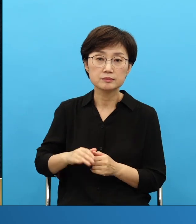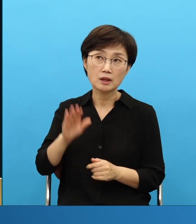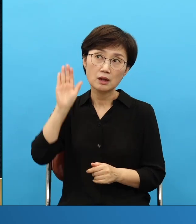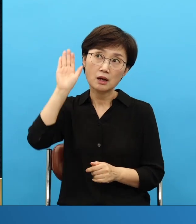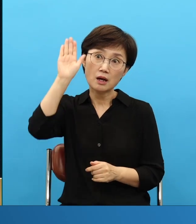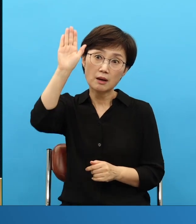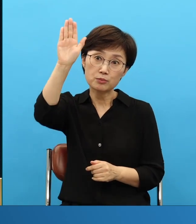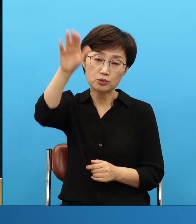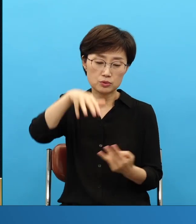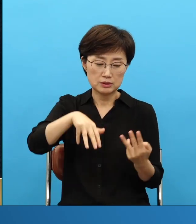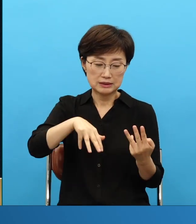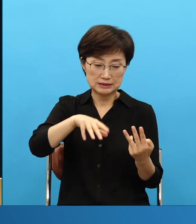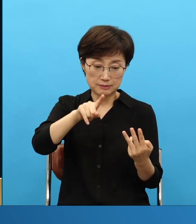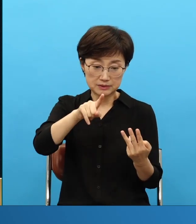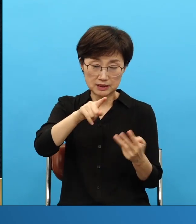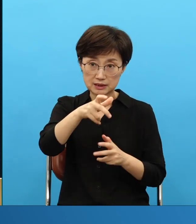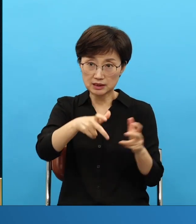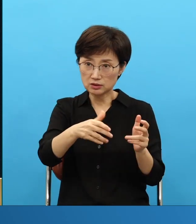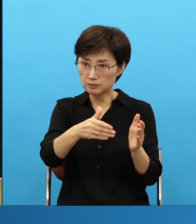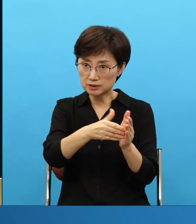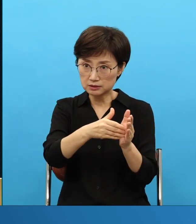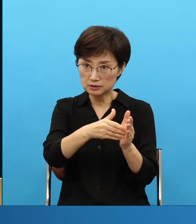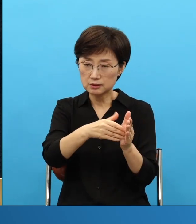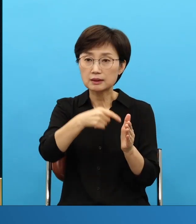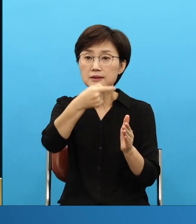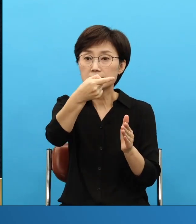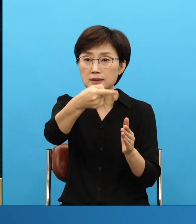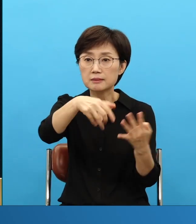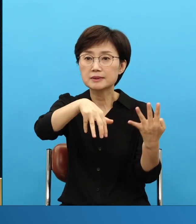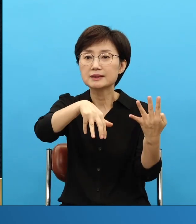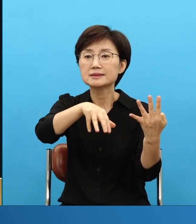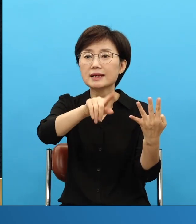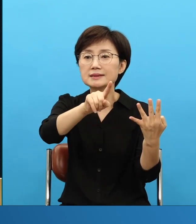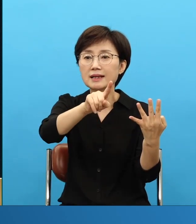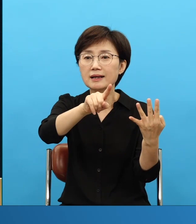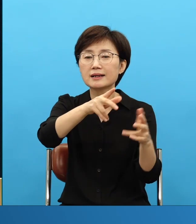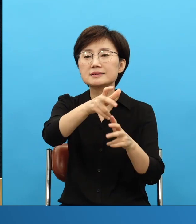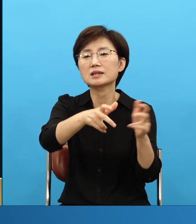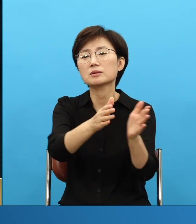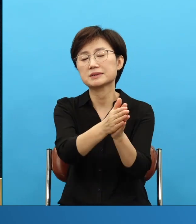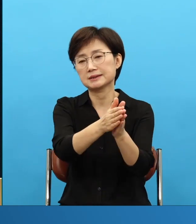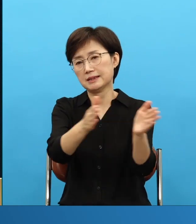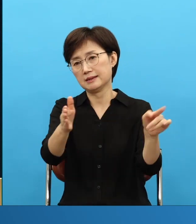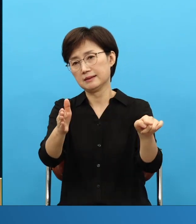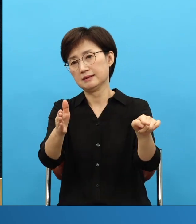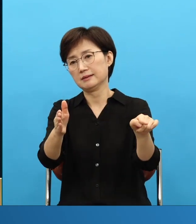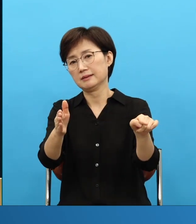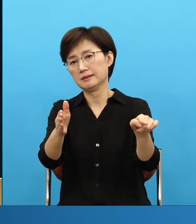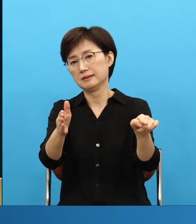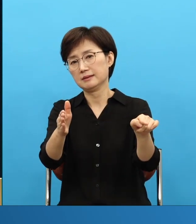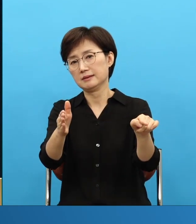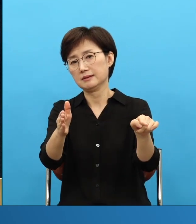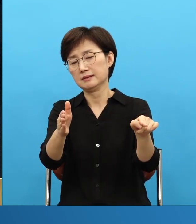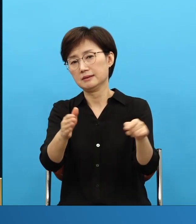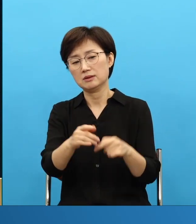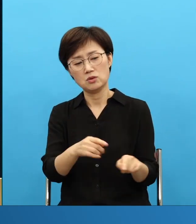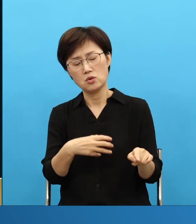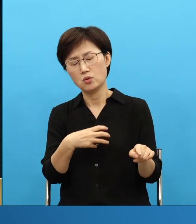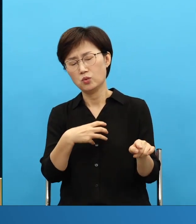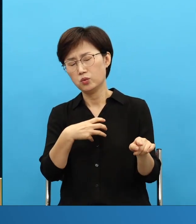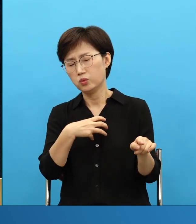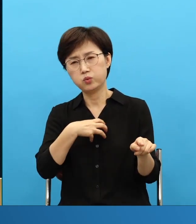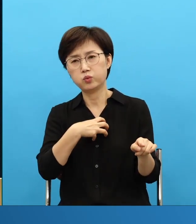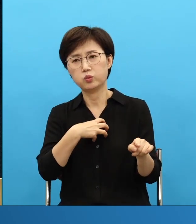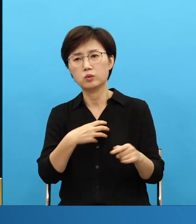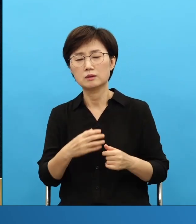3차 4차 산업으로 이 속으로 들어가야 됩니다. Our children and our posterity will have no choice but to live their lives within this age